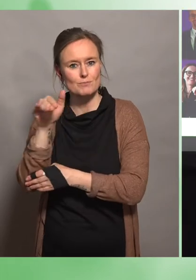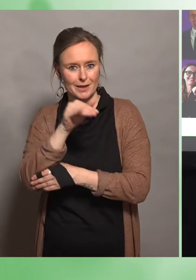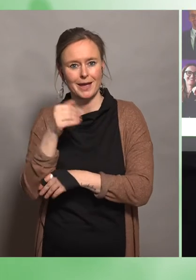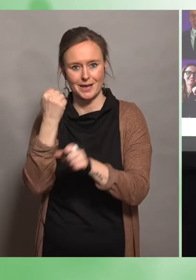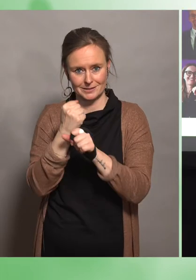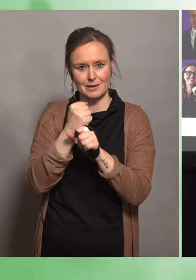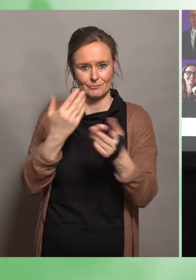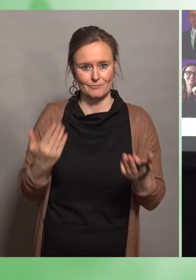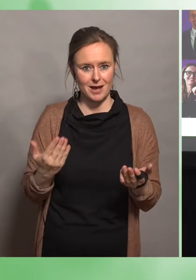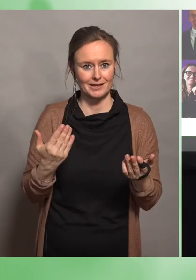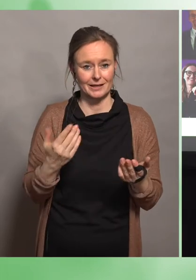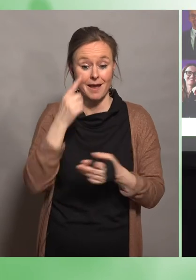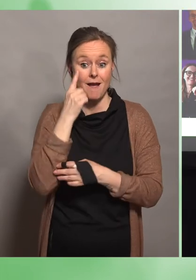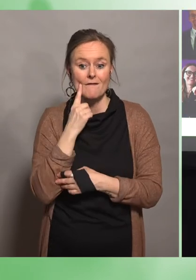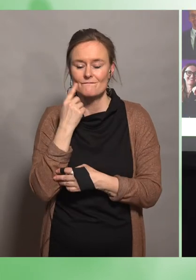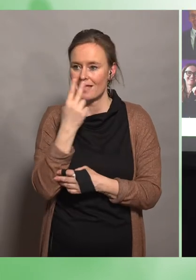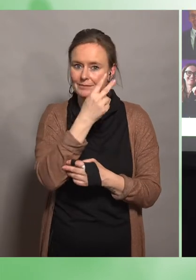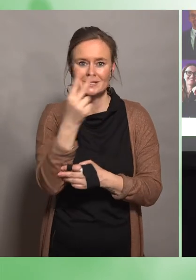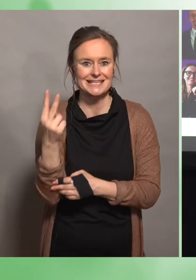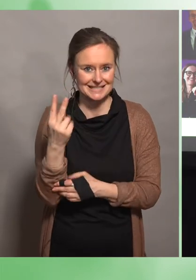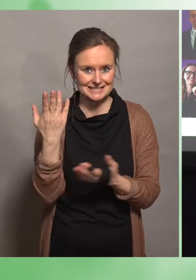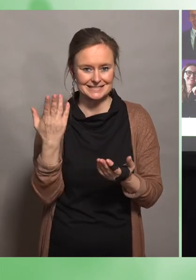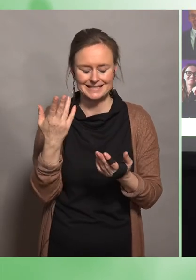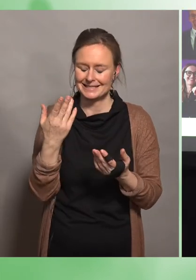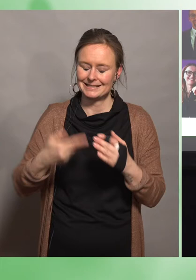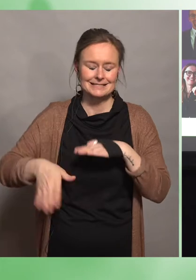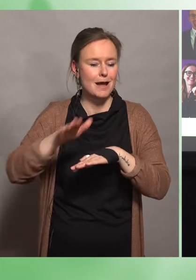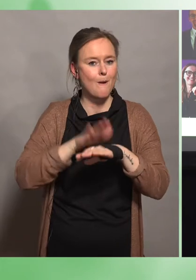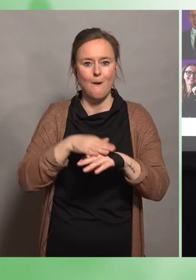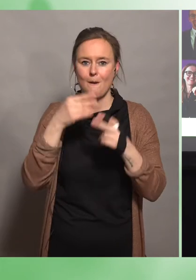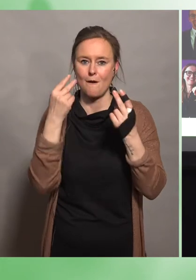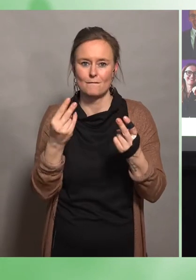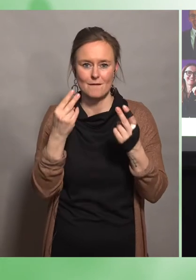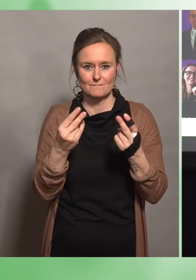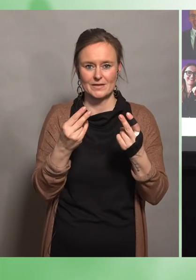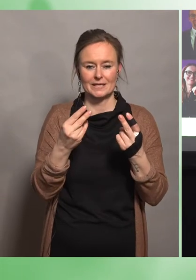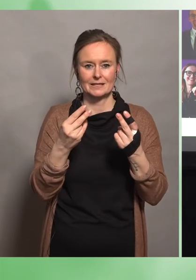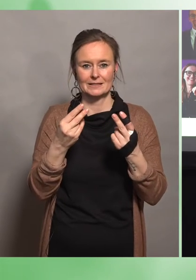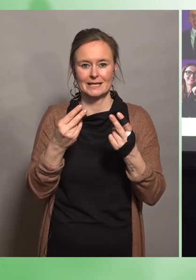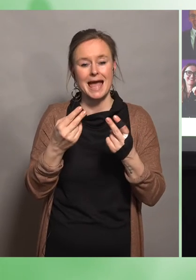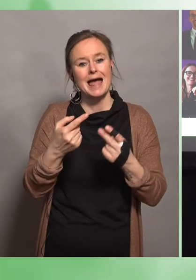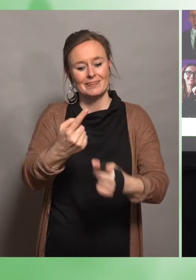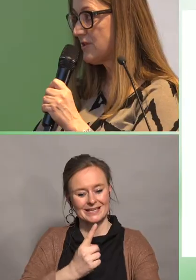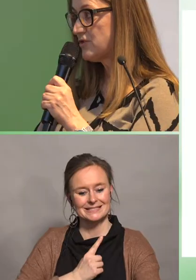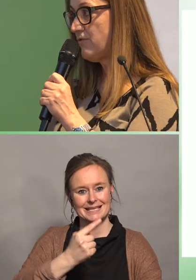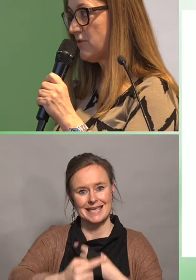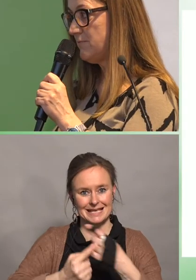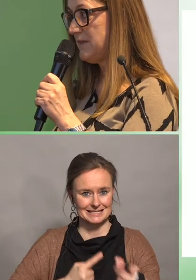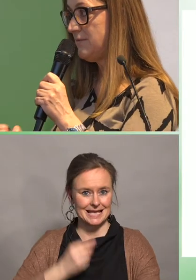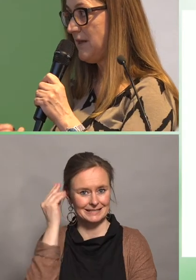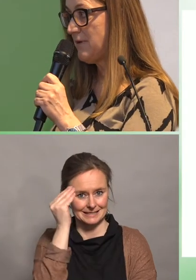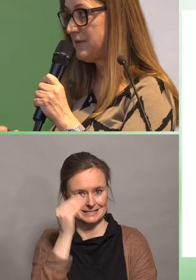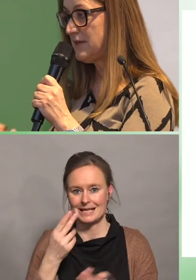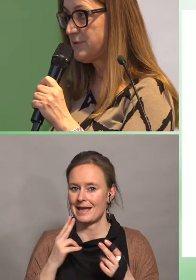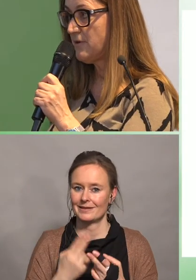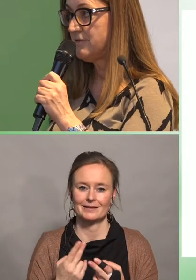es ist total wichtig, dass dieses Voneinanderlernen eine ganz wesentliche, zentrale Sache ist. Wir hatten auch ein Austauschforum mit